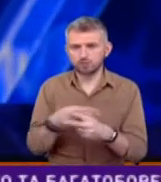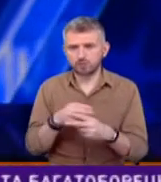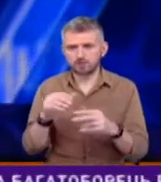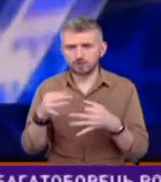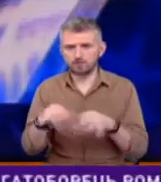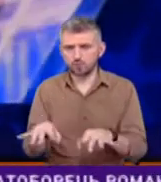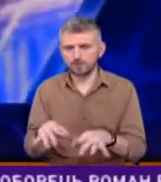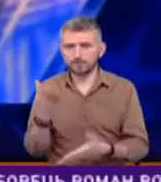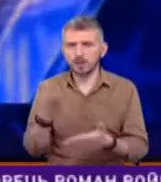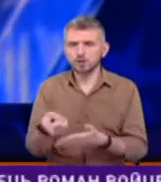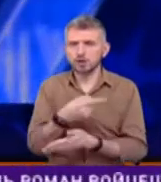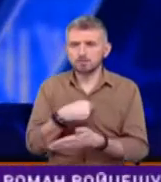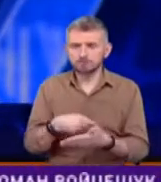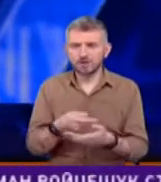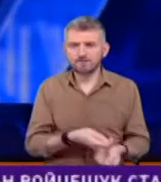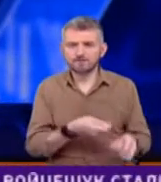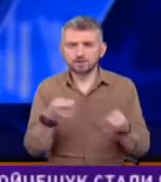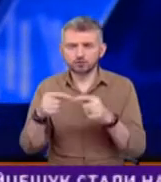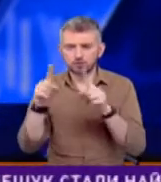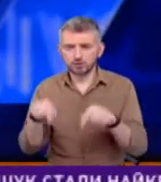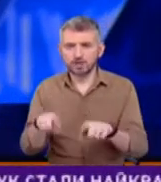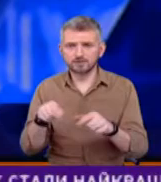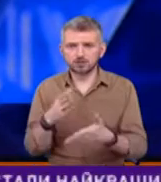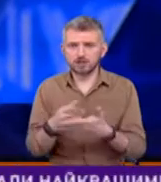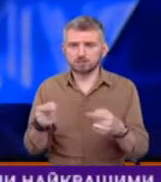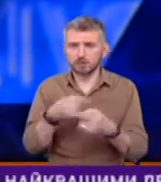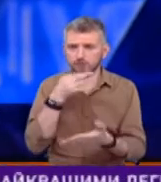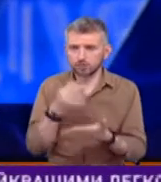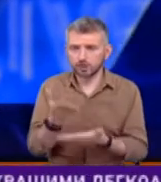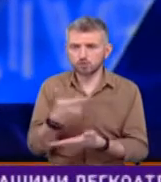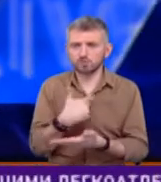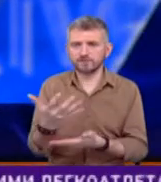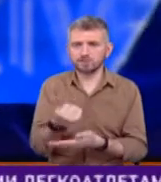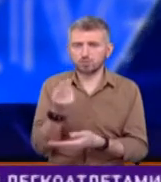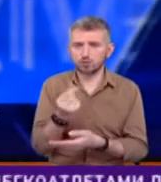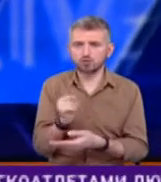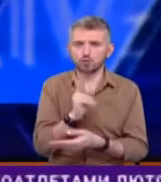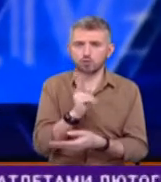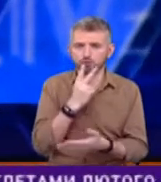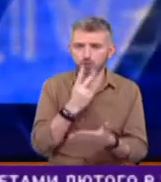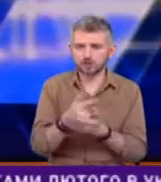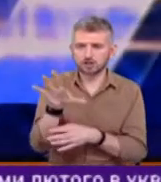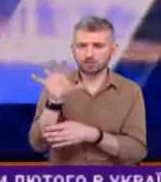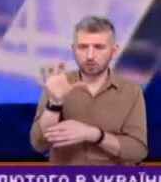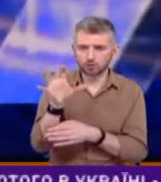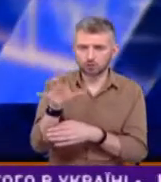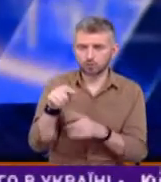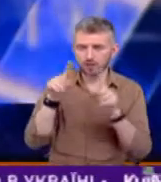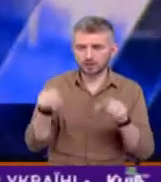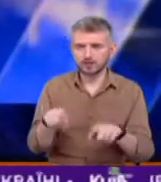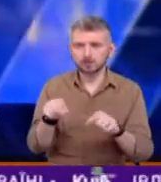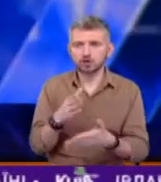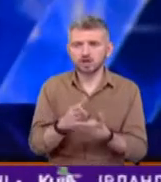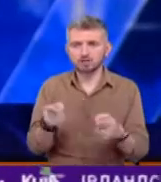волі. Якщо ми винесемо бюлетень, це теж є кримінальна відповідальність. Якщо ми візьмемо гроші за те, щоб комусь показати фото бюлетеня, це теж є